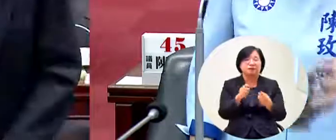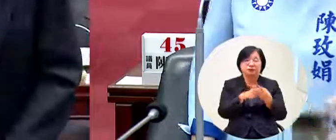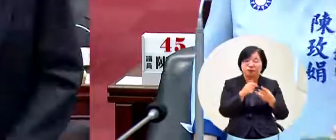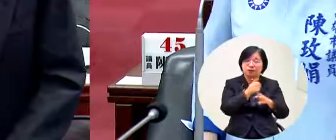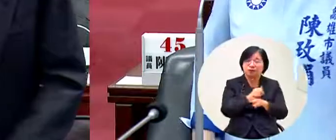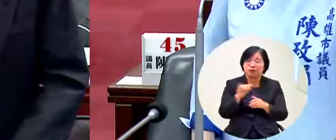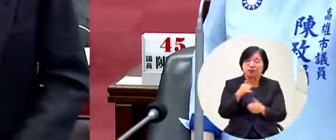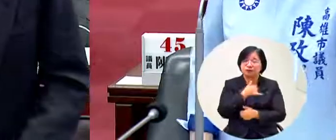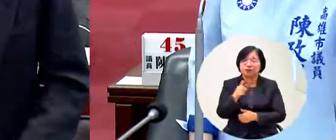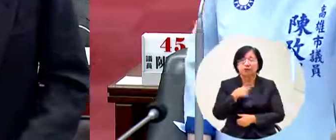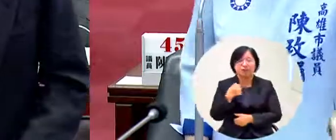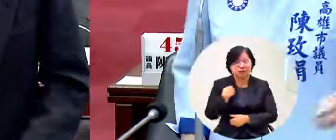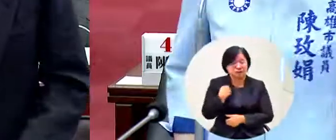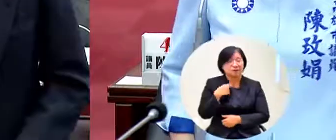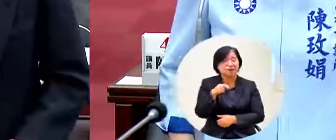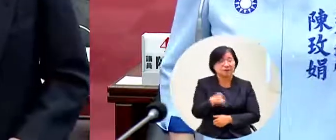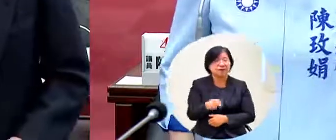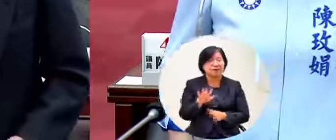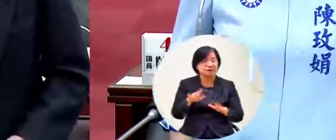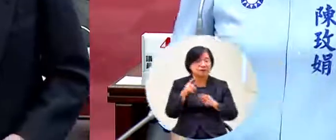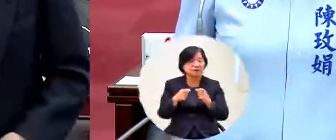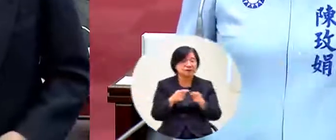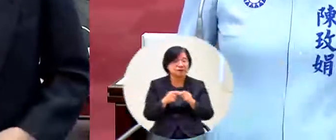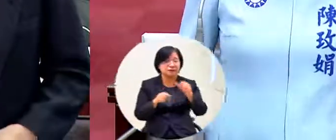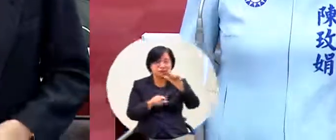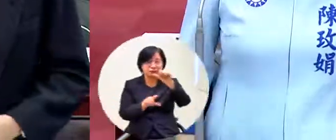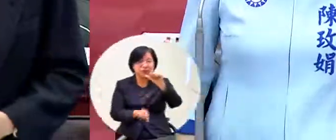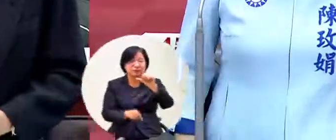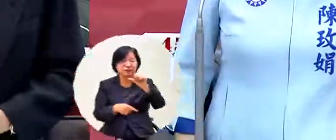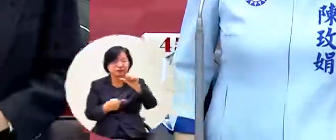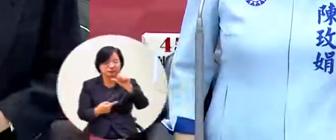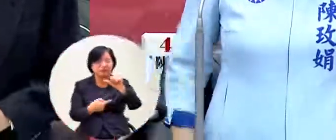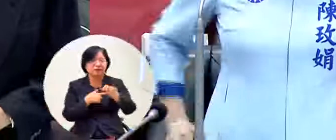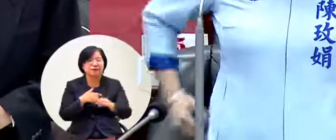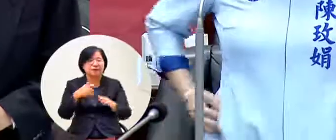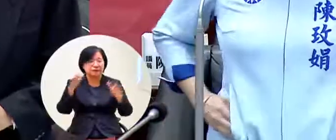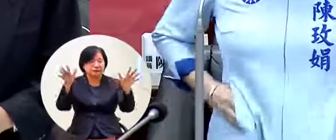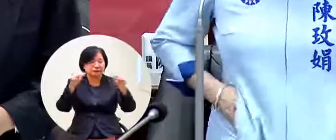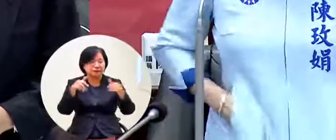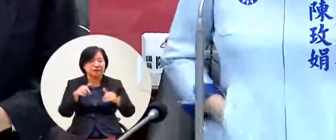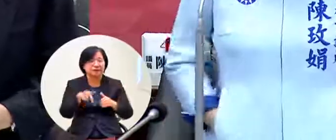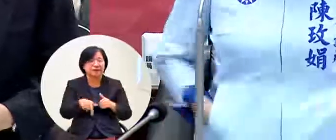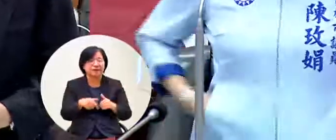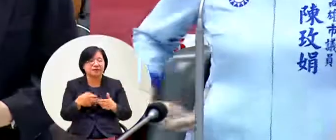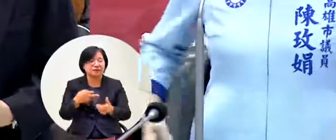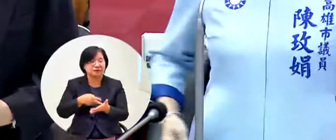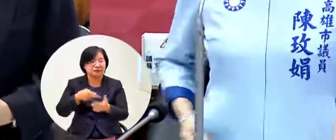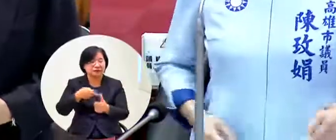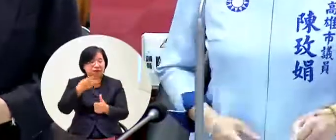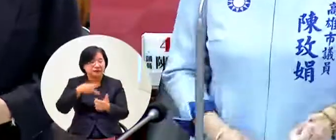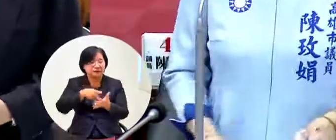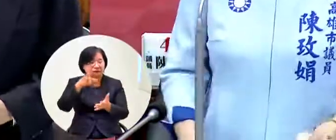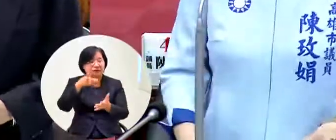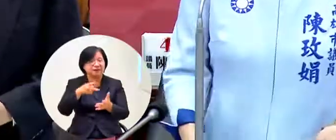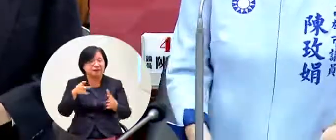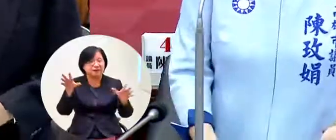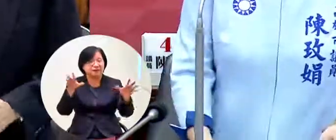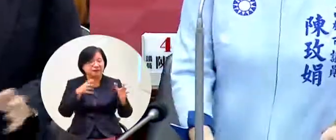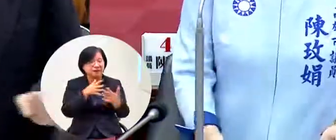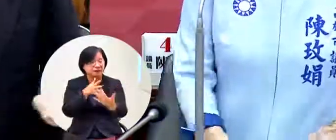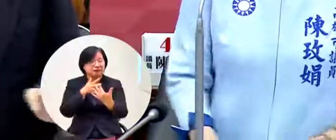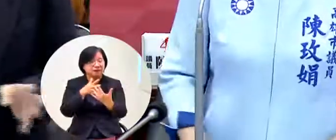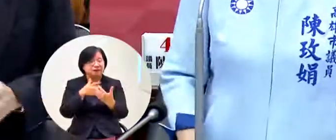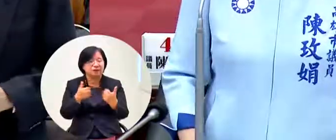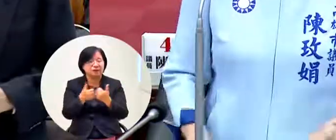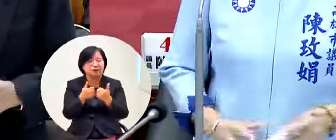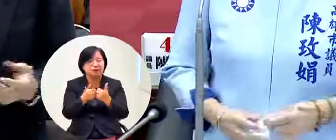那我知道说我们在今年的5月1号已经有召开过这个第二次的咨询会嘛，那当时的一